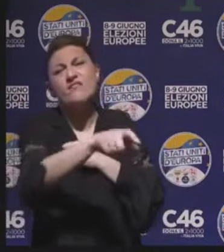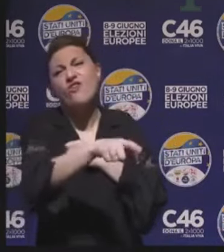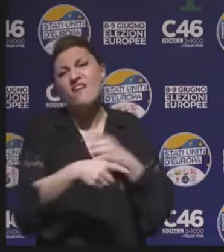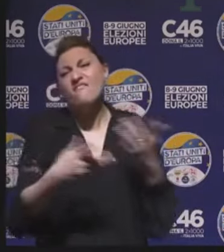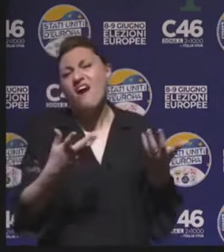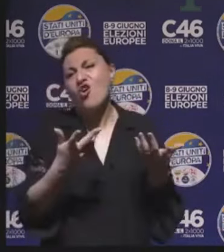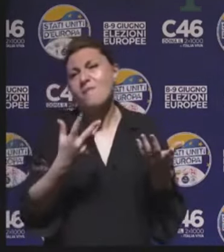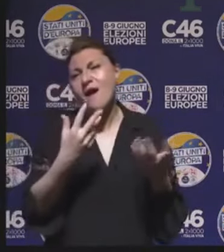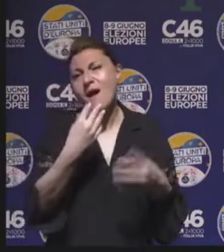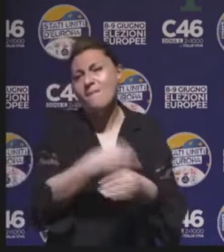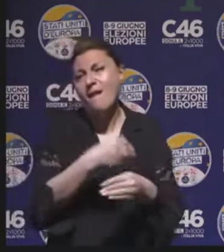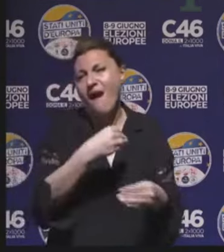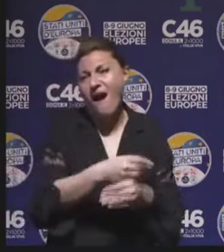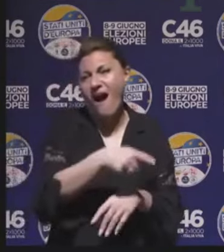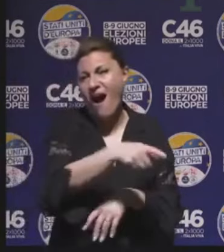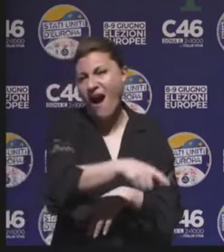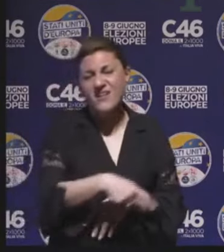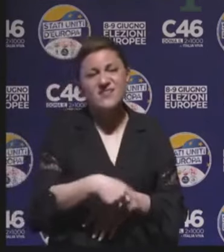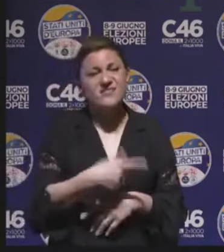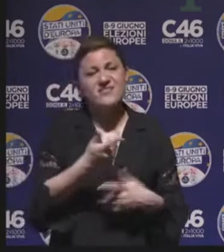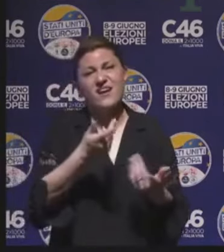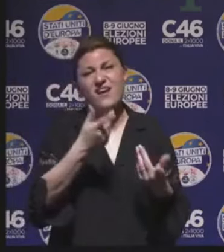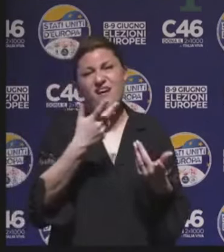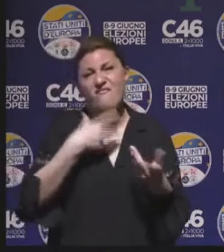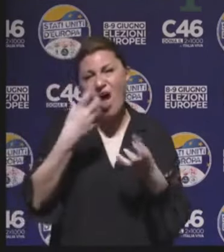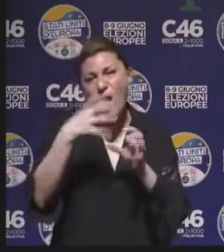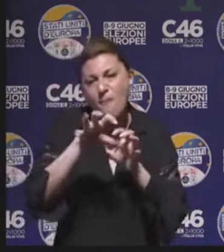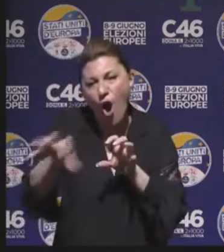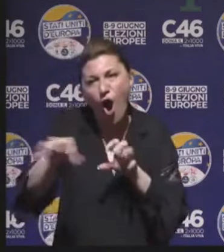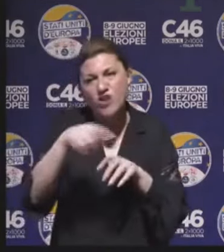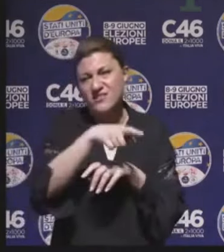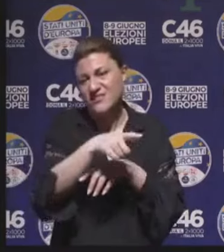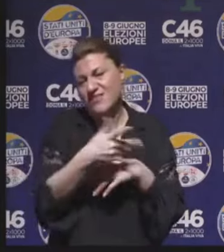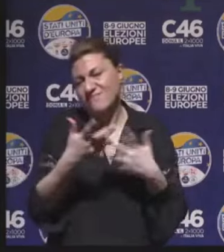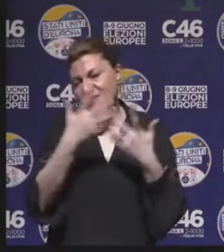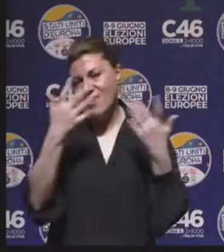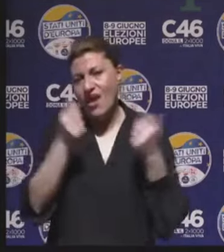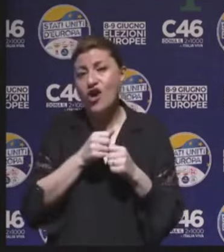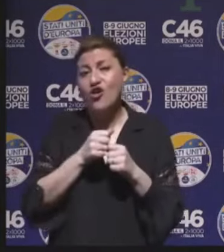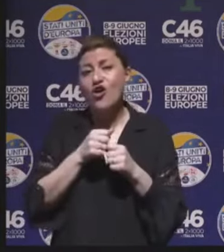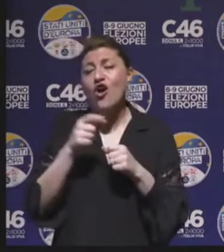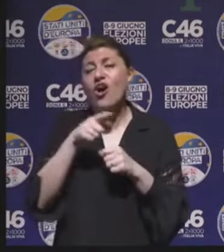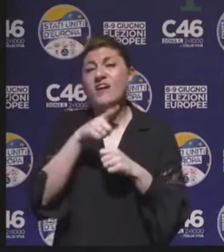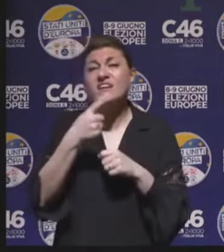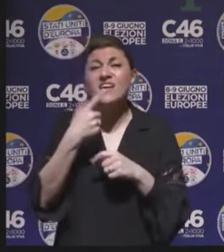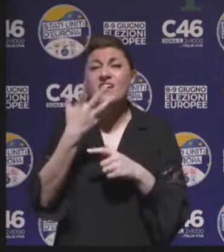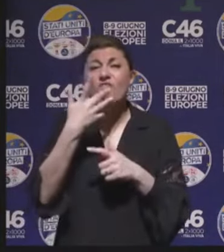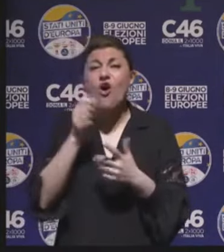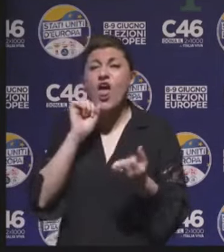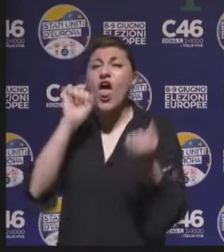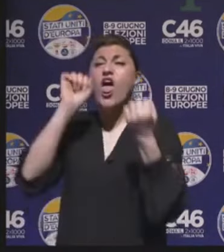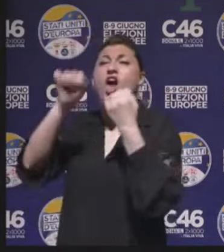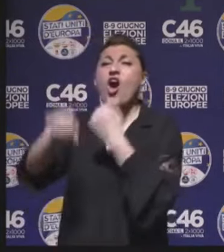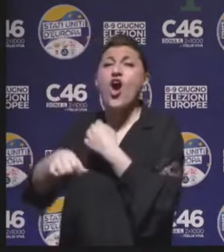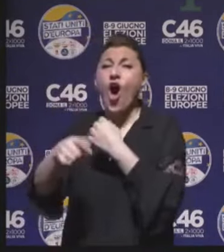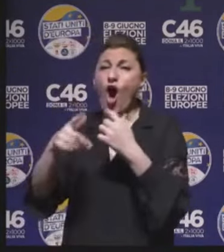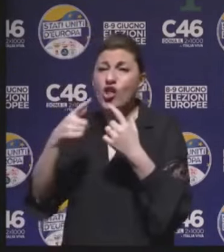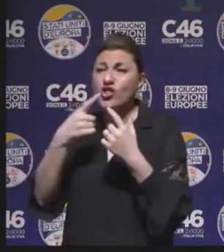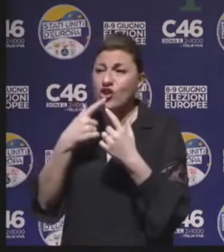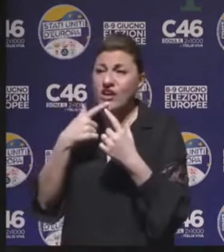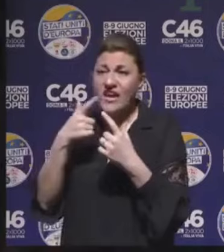contro Un Tweet o contro un post Quindi se vogliono trovare le riforme devono andare dalle nostre riforme perché se ha fatto le riforme in questo paese quindi